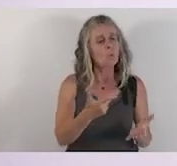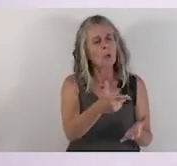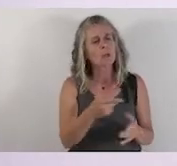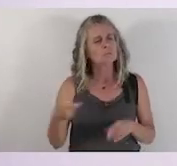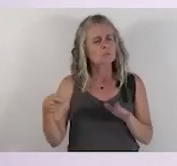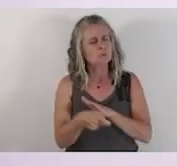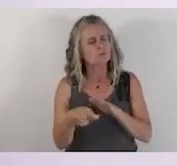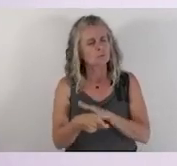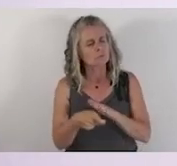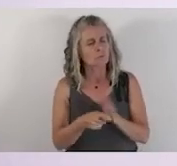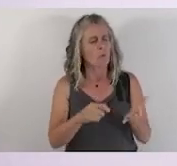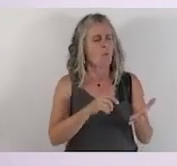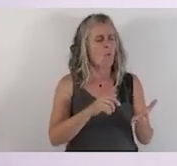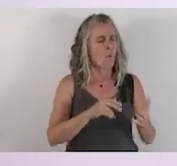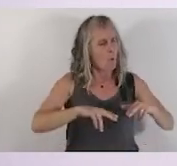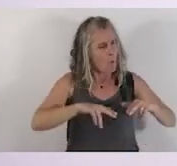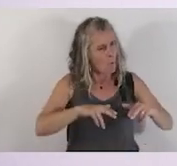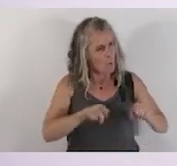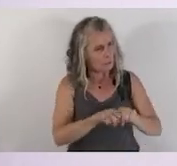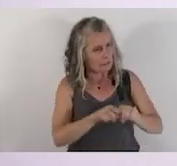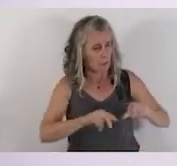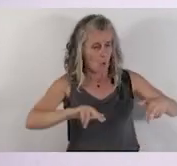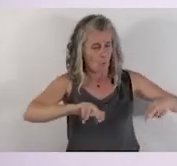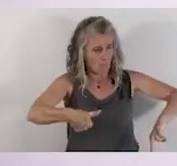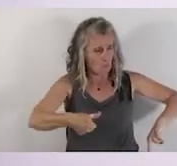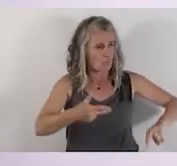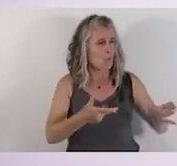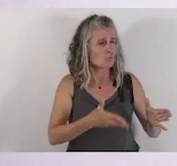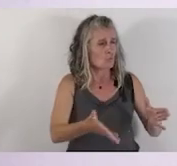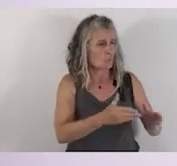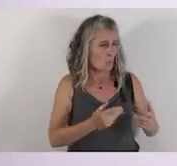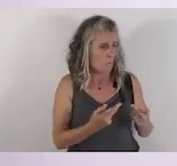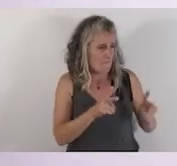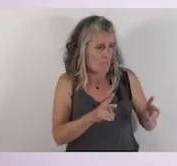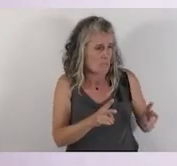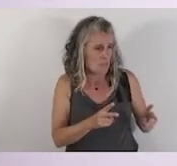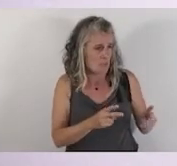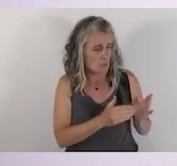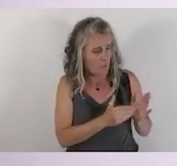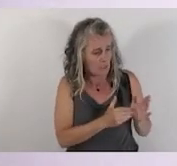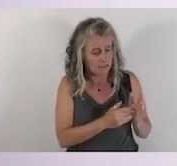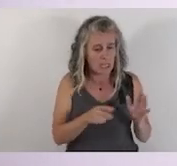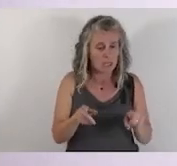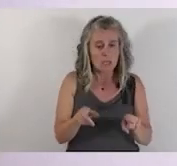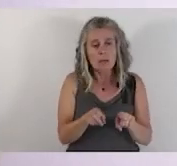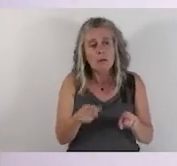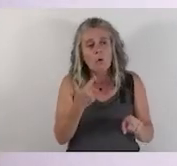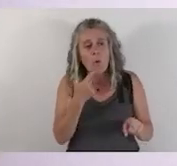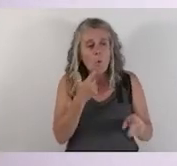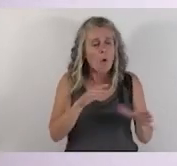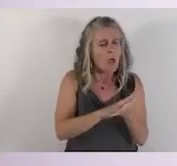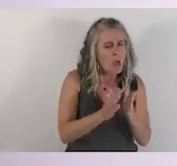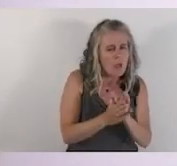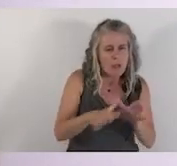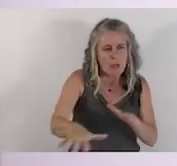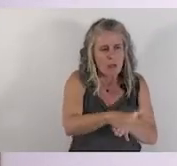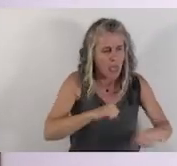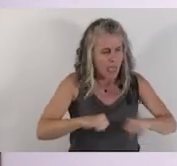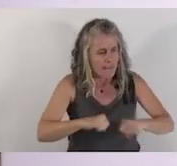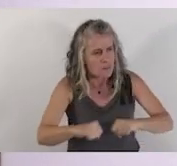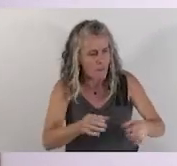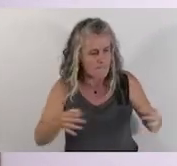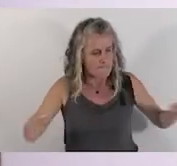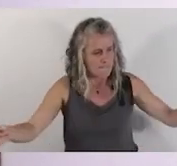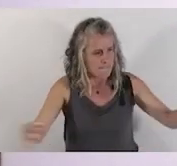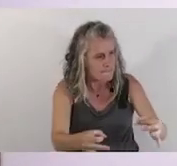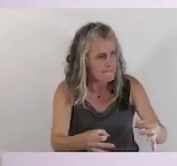financement conclues entre la ville de Marseille et diverses structures, sur des cofinancements sur le secteur patrimoine, action culturelle, danse, musique et arts